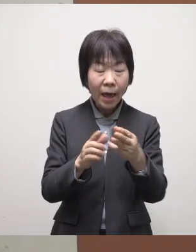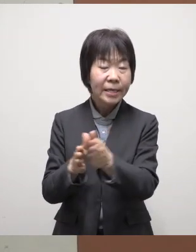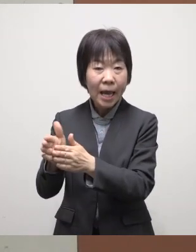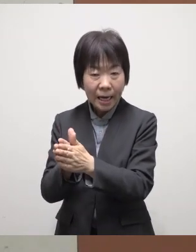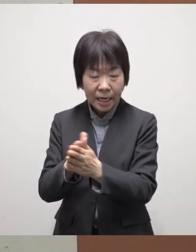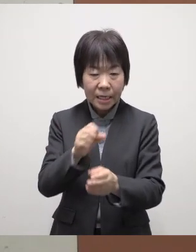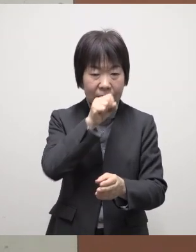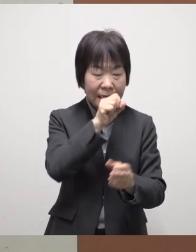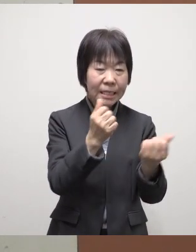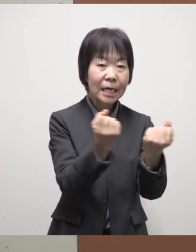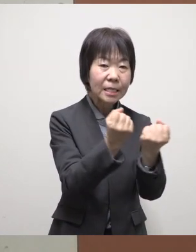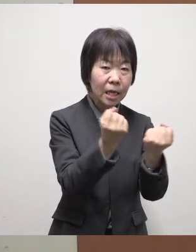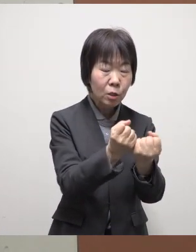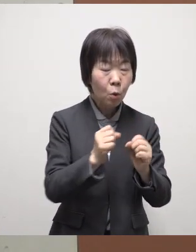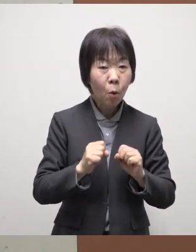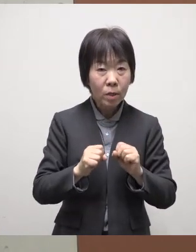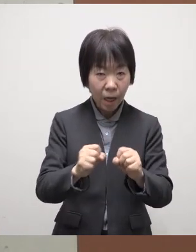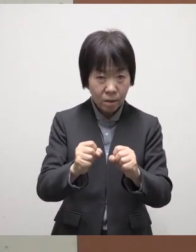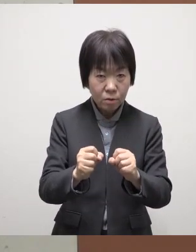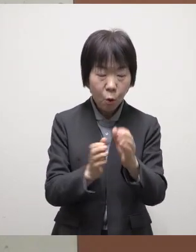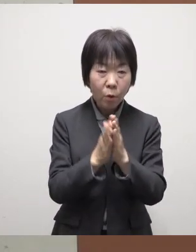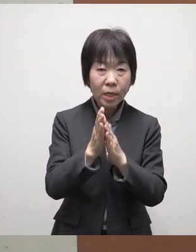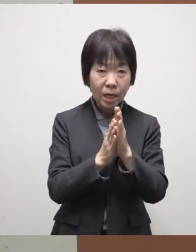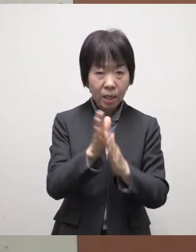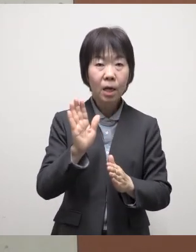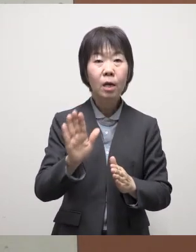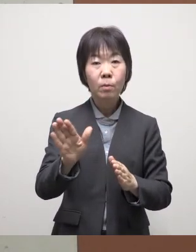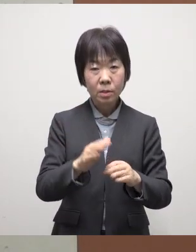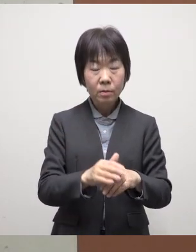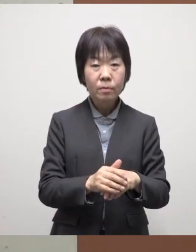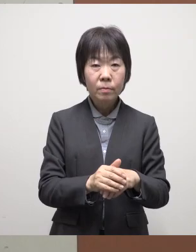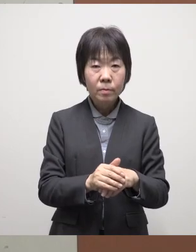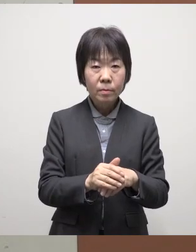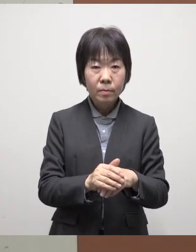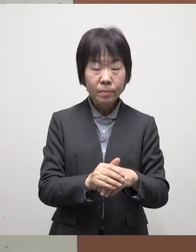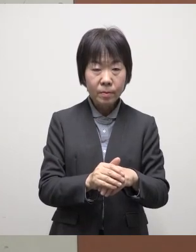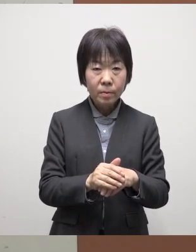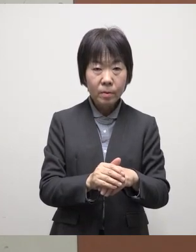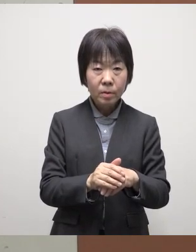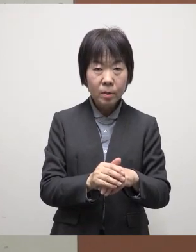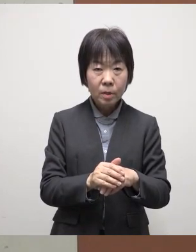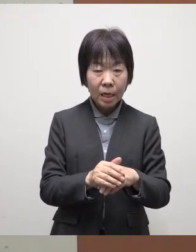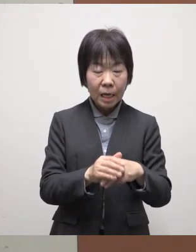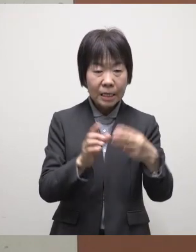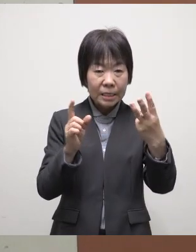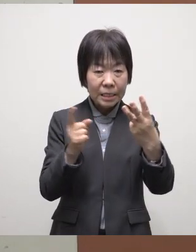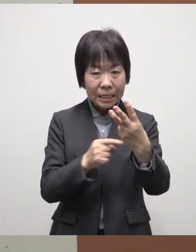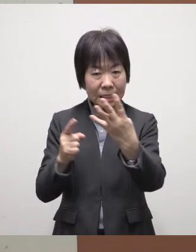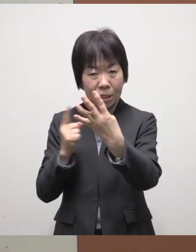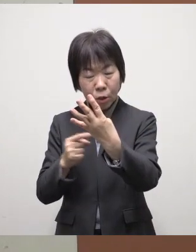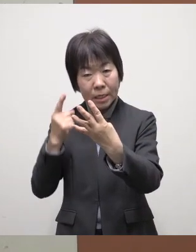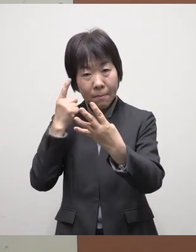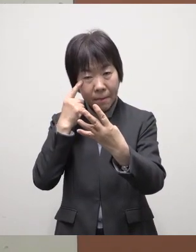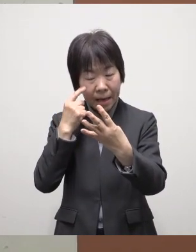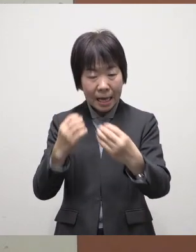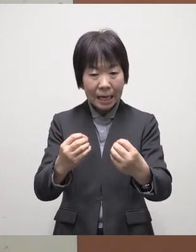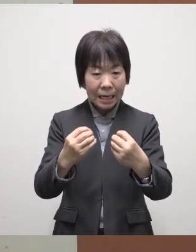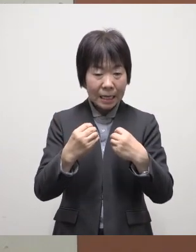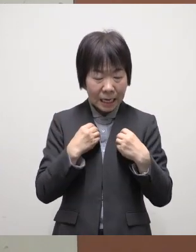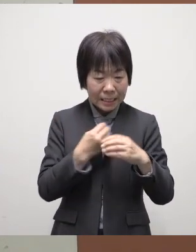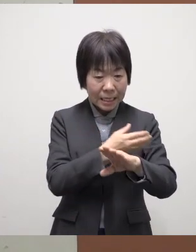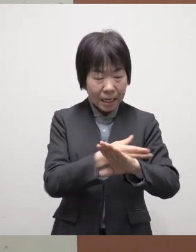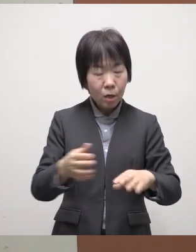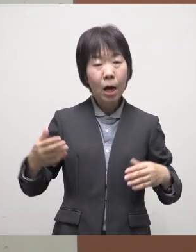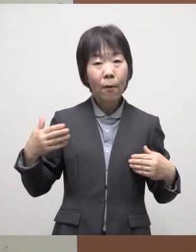手洗いセキュチケットの励行をお願いしているところでありますやはり3年目4例目しかも感染経路が